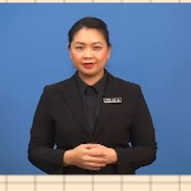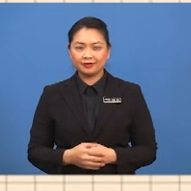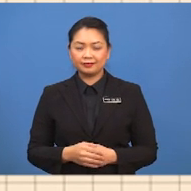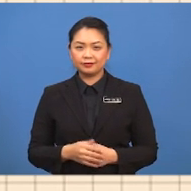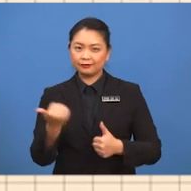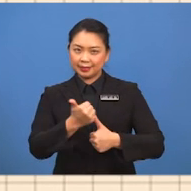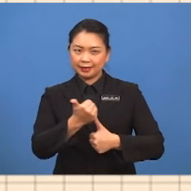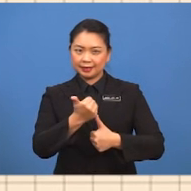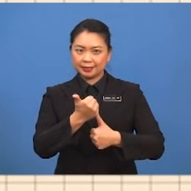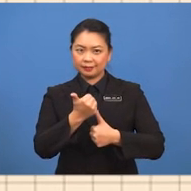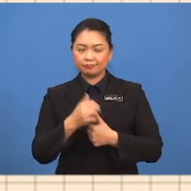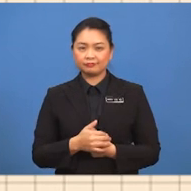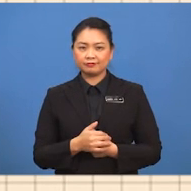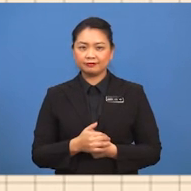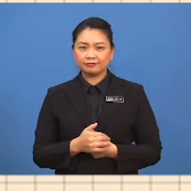Langkah pertama,